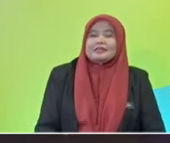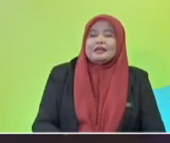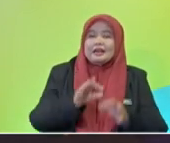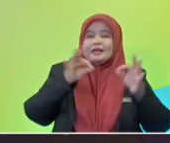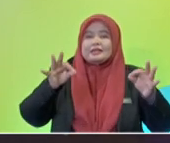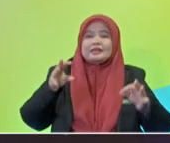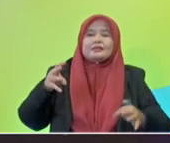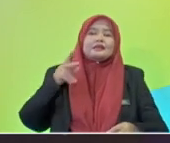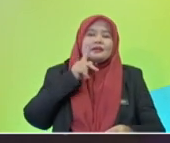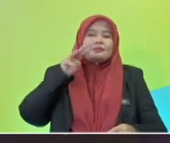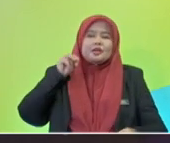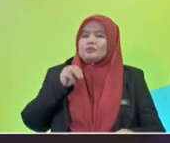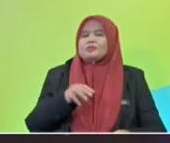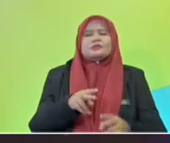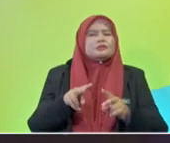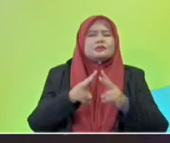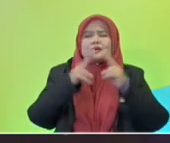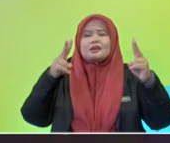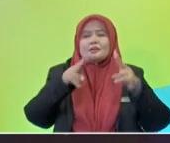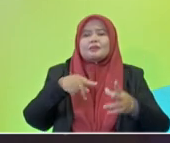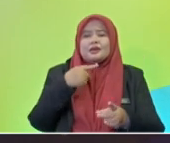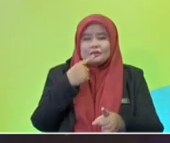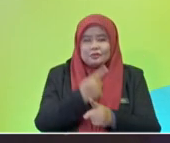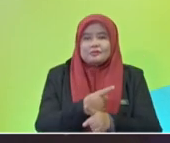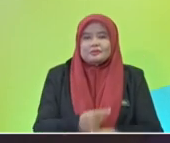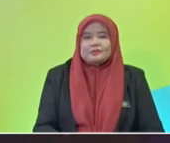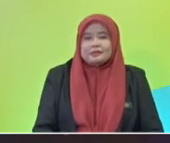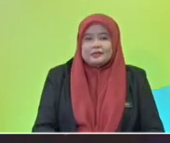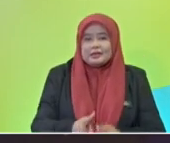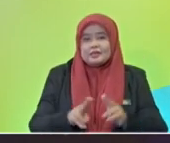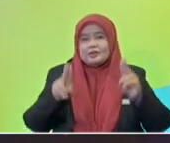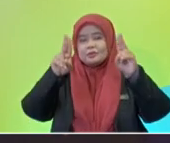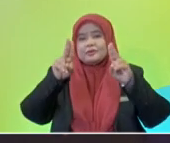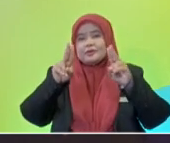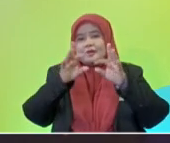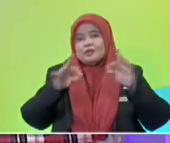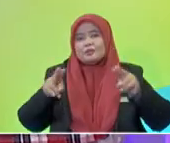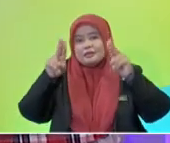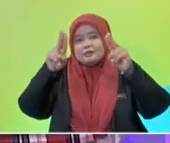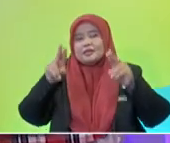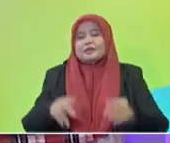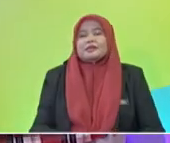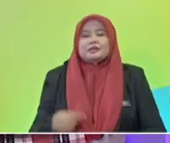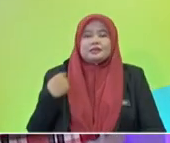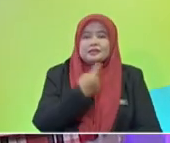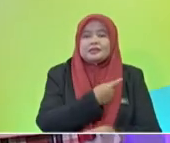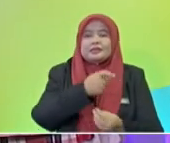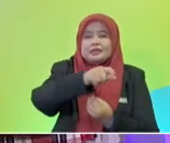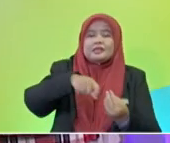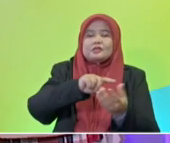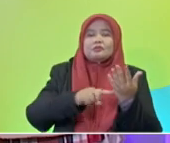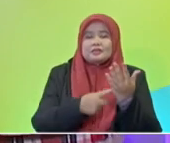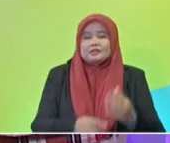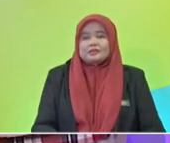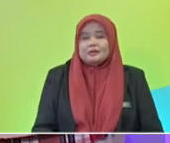tepat dia menjadi maklumat susulan kepada ayat utama iaitu ayat utama tadi adalah kitar semula Kenapa kita kitar semula untuk menjaga alam sekitar itu